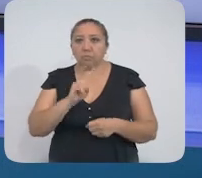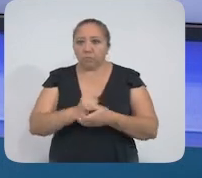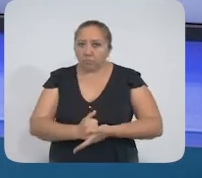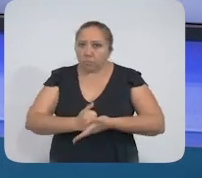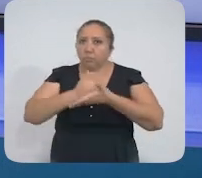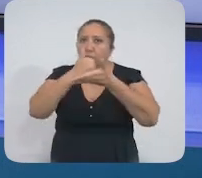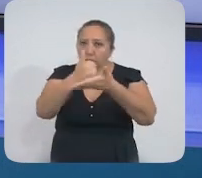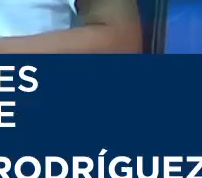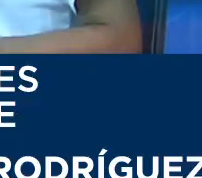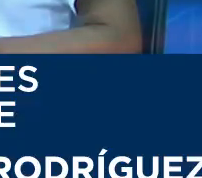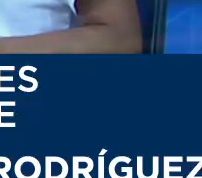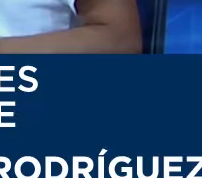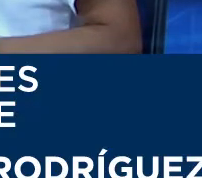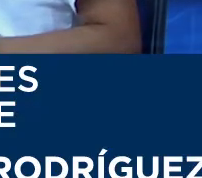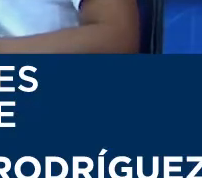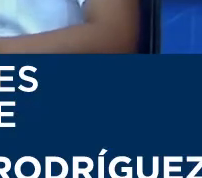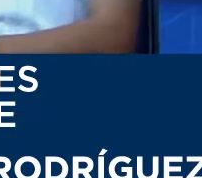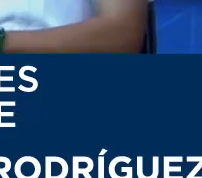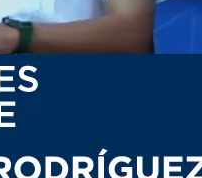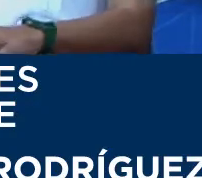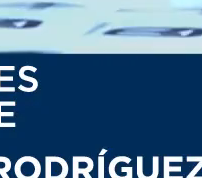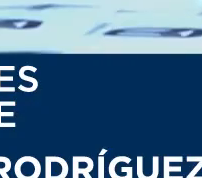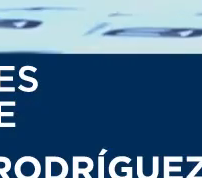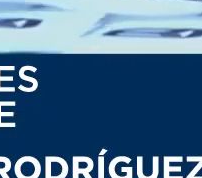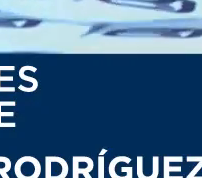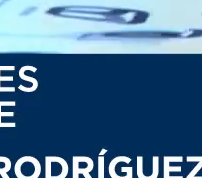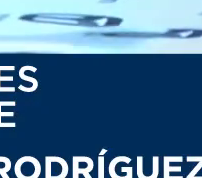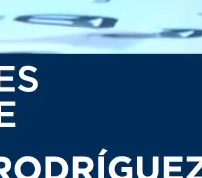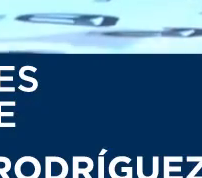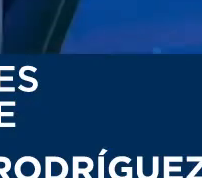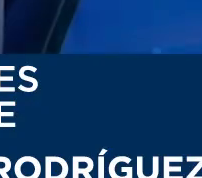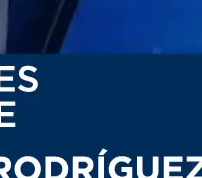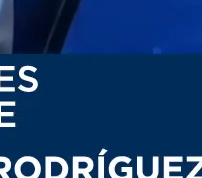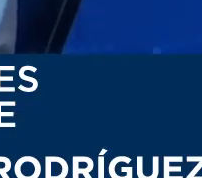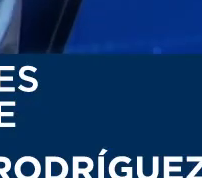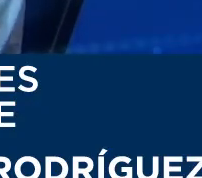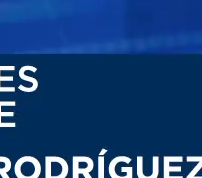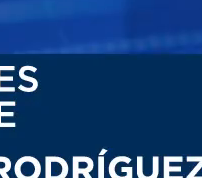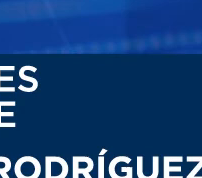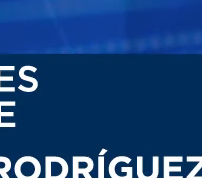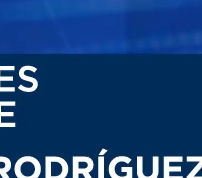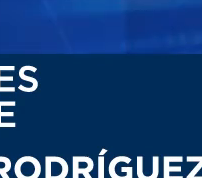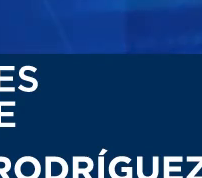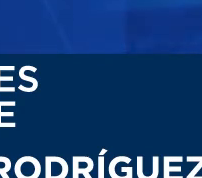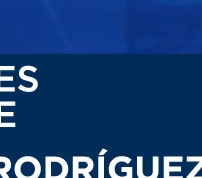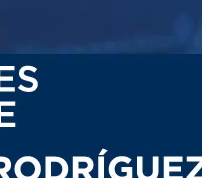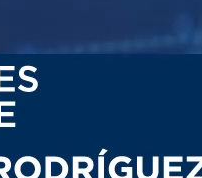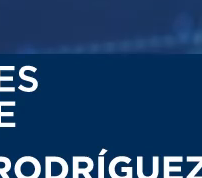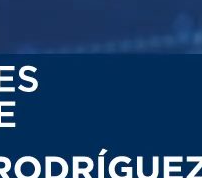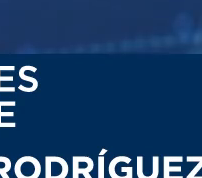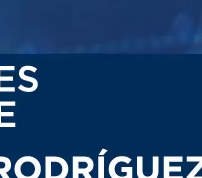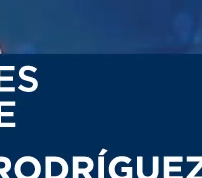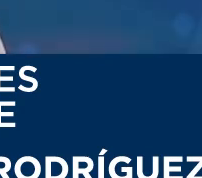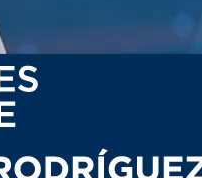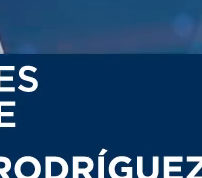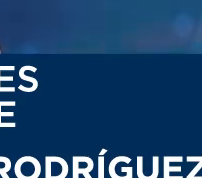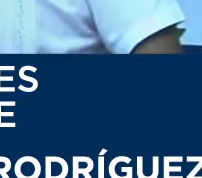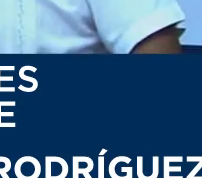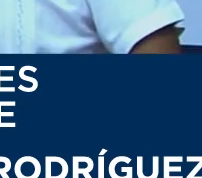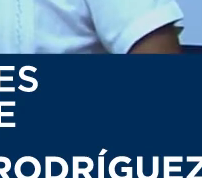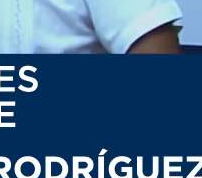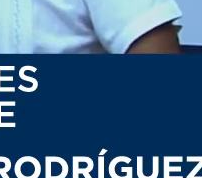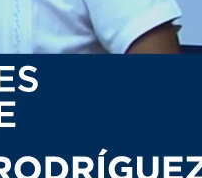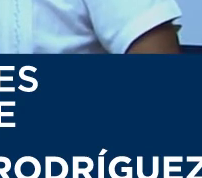olal. Tele Yucatán te informa de lunes a viernes, 8 de la noche, con Lenny Magaña y Carlos Rodríguez.